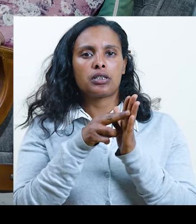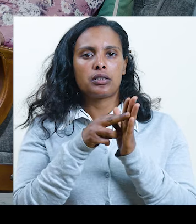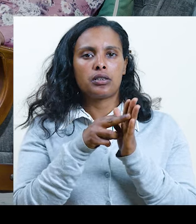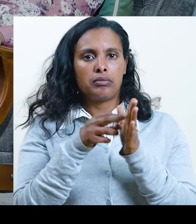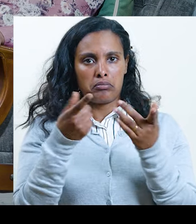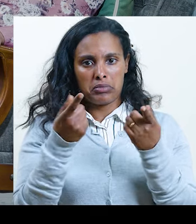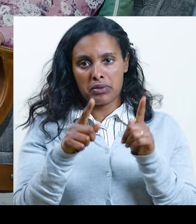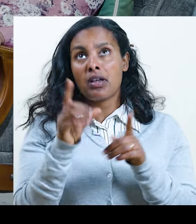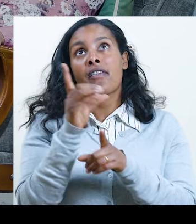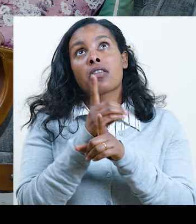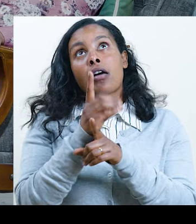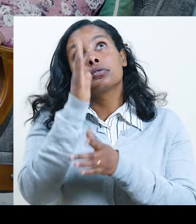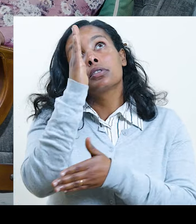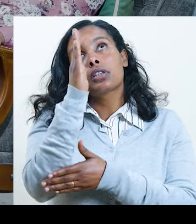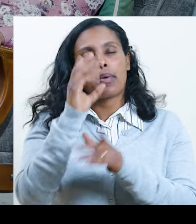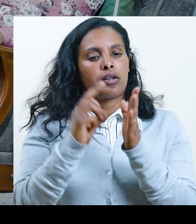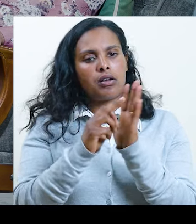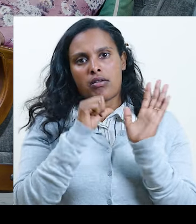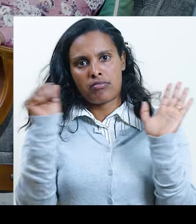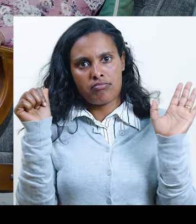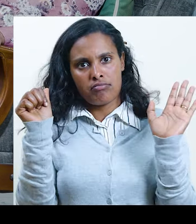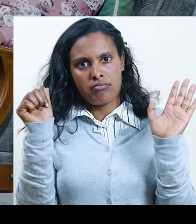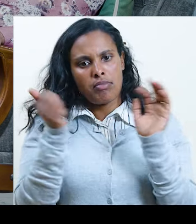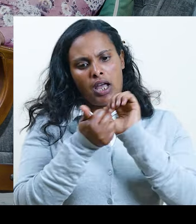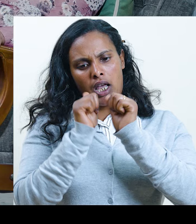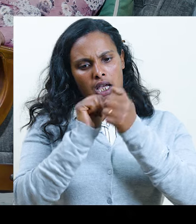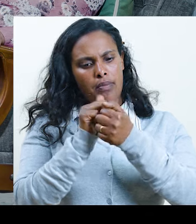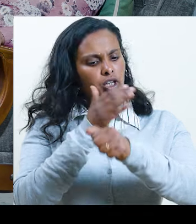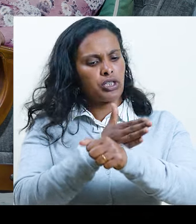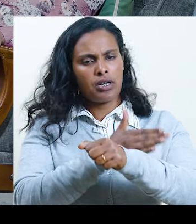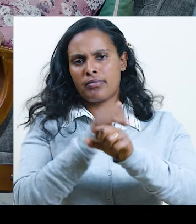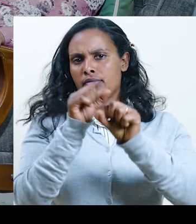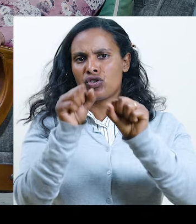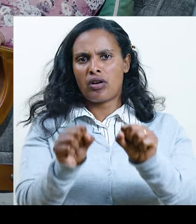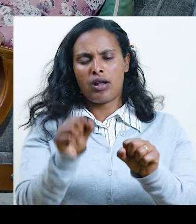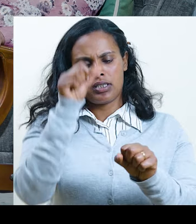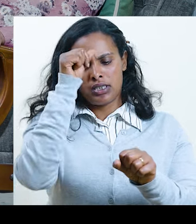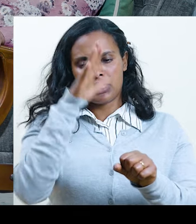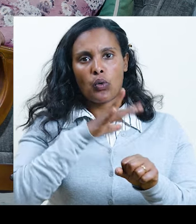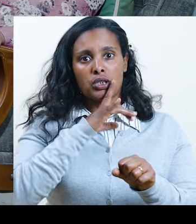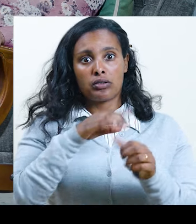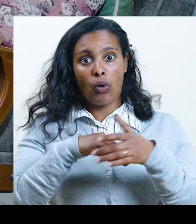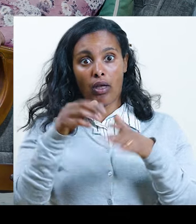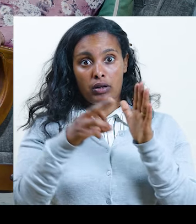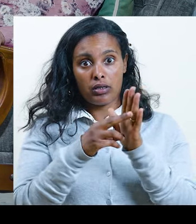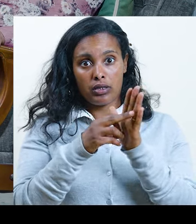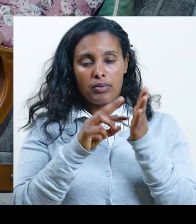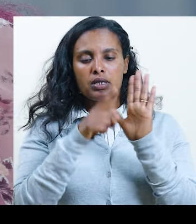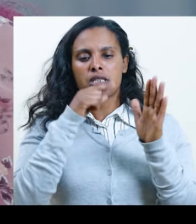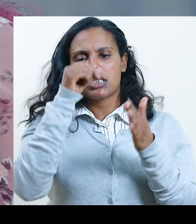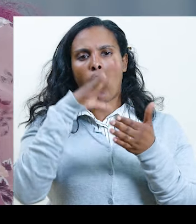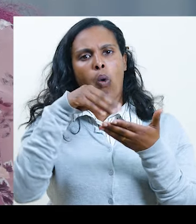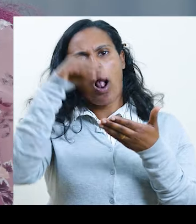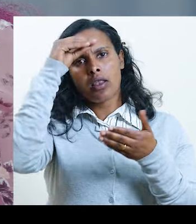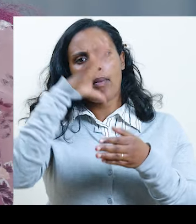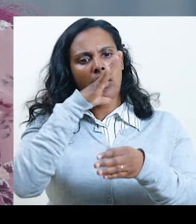እያንዳንዱ ህግ መቼም አይደለ የፈጣሪ እንትን አይደለም። መቀየርም ማሻሻልም እንችላለን፣ ሰዎች ነን።